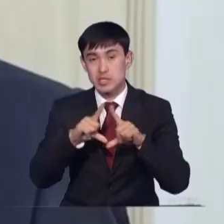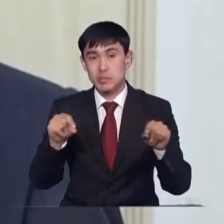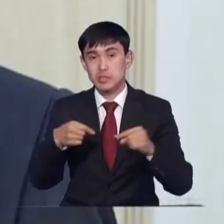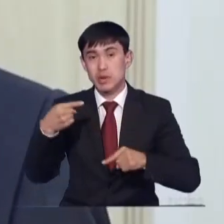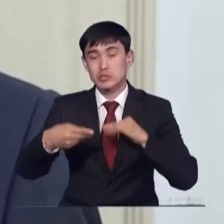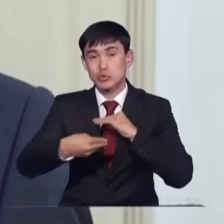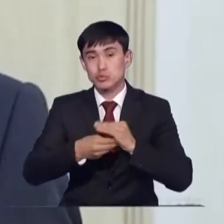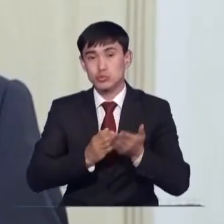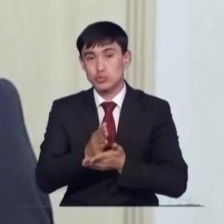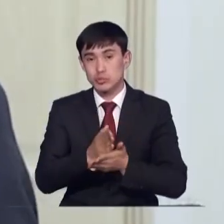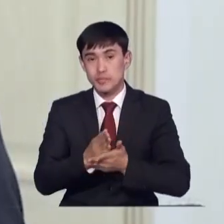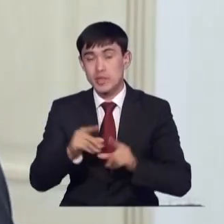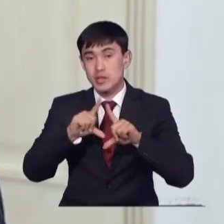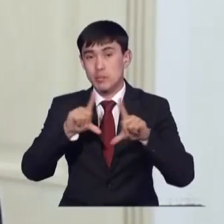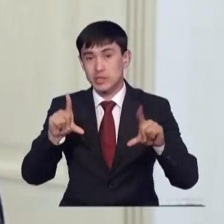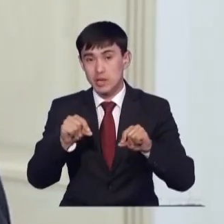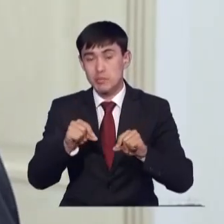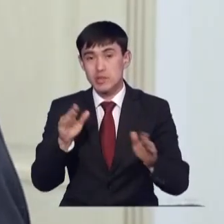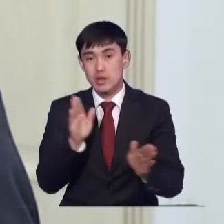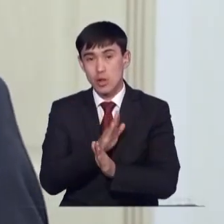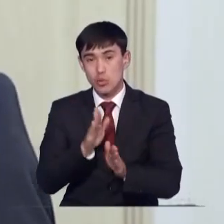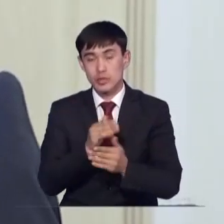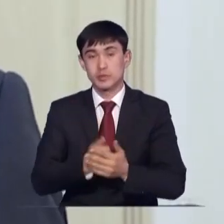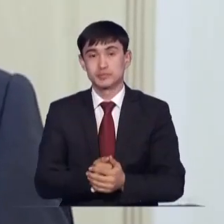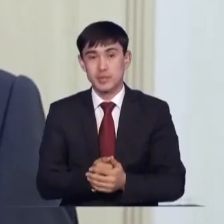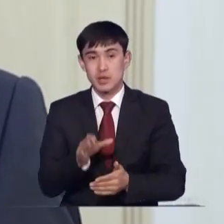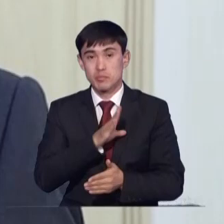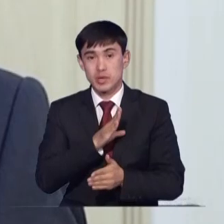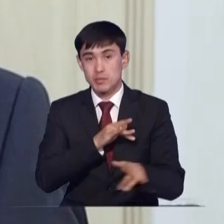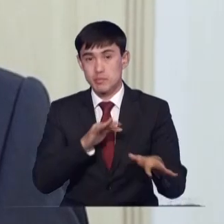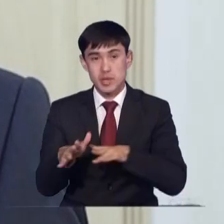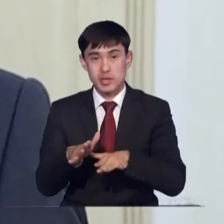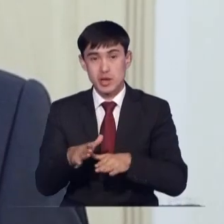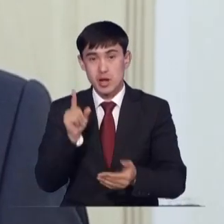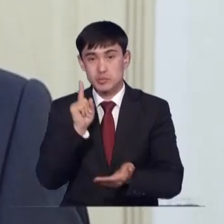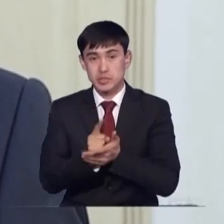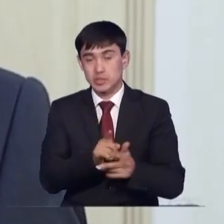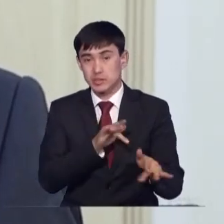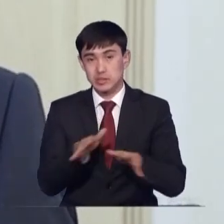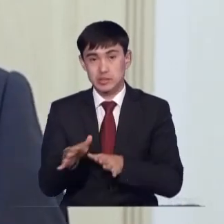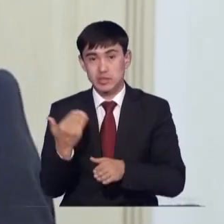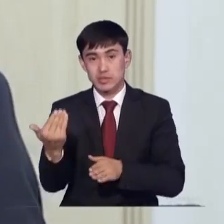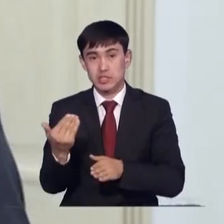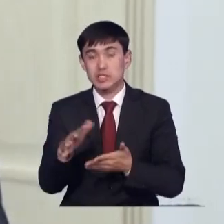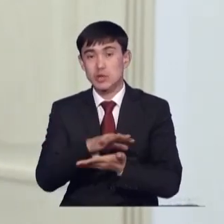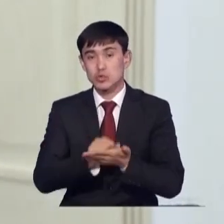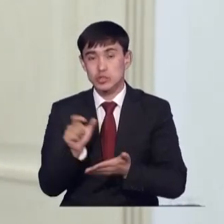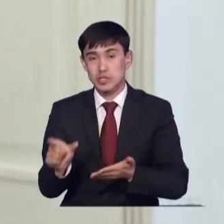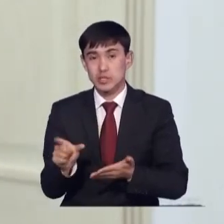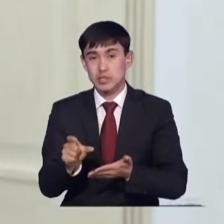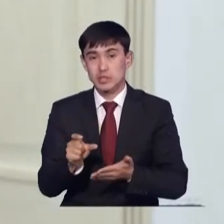антикоррупционной службы департаментом экологии были приняты меры административного воздействия в отношении нарушителей